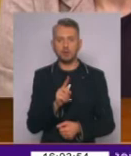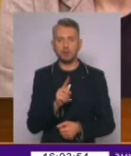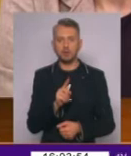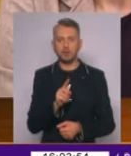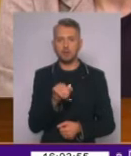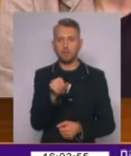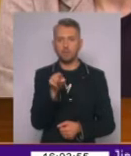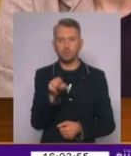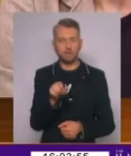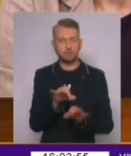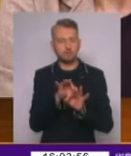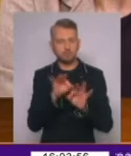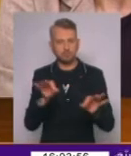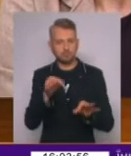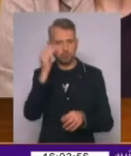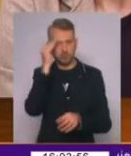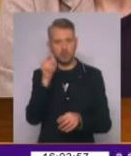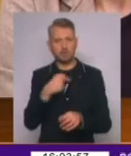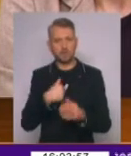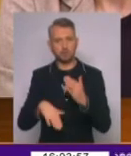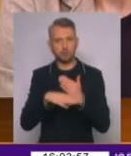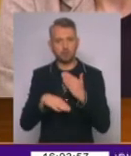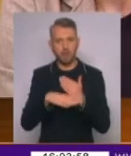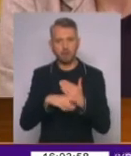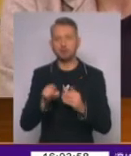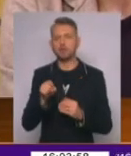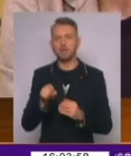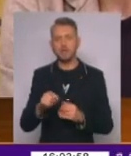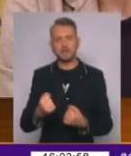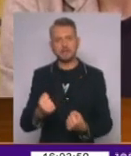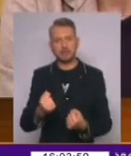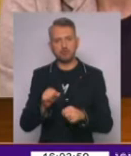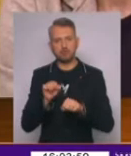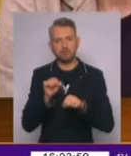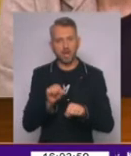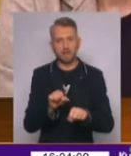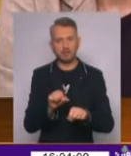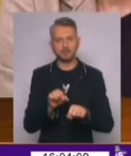принципово чудова позиція, що ви нам допомагаєте, що ви захищаєте